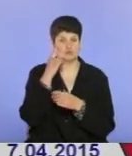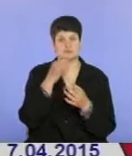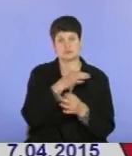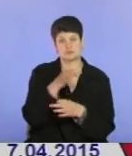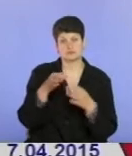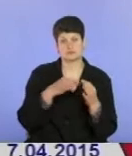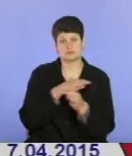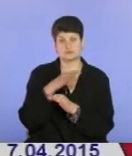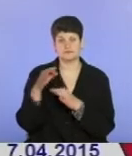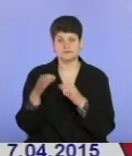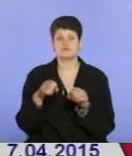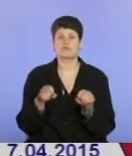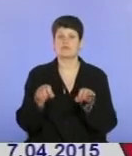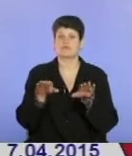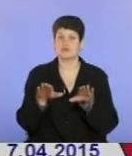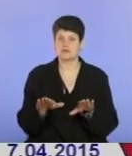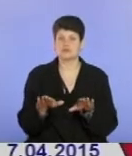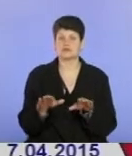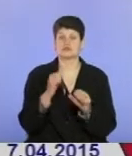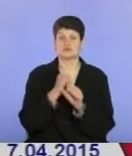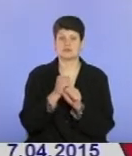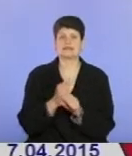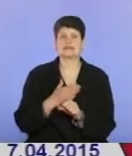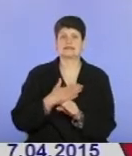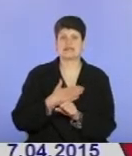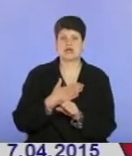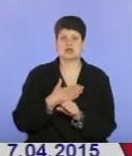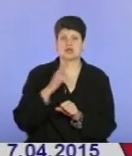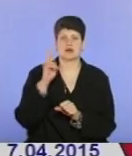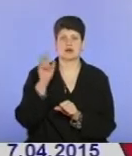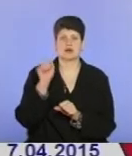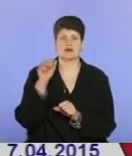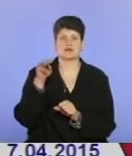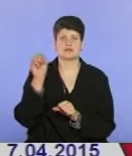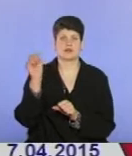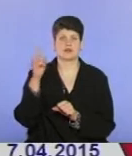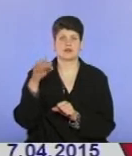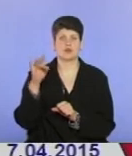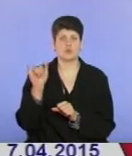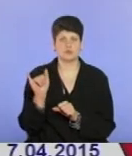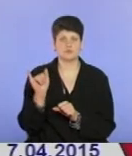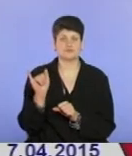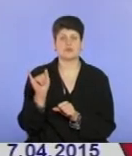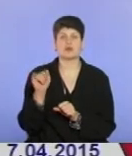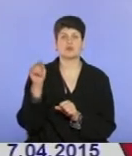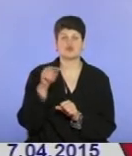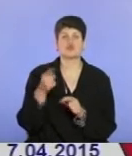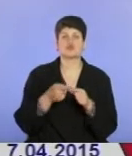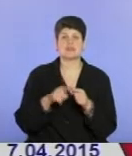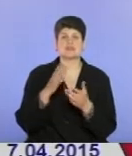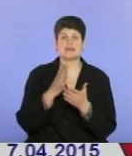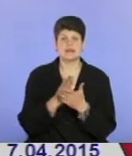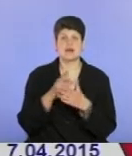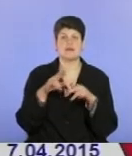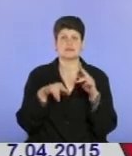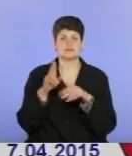з порадились е-е І вирішили все таки сказати наш котедральний собор через то що це є архітектурна споруда